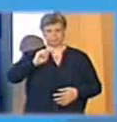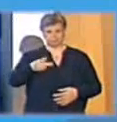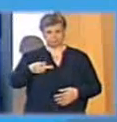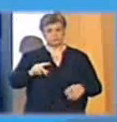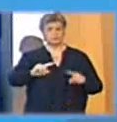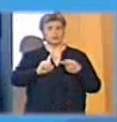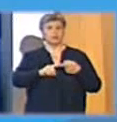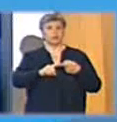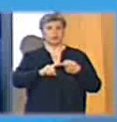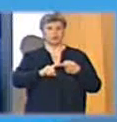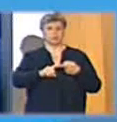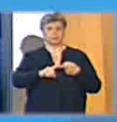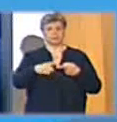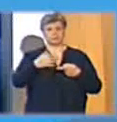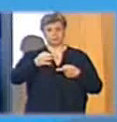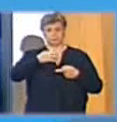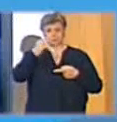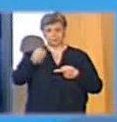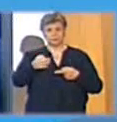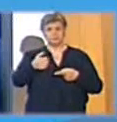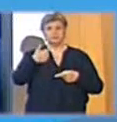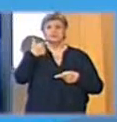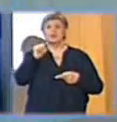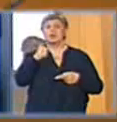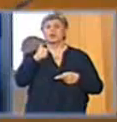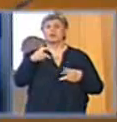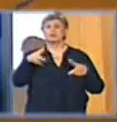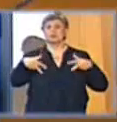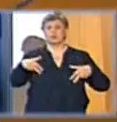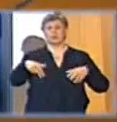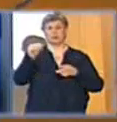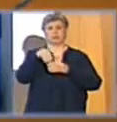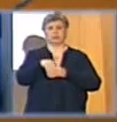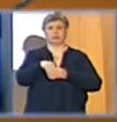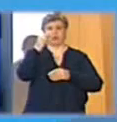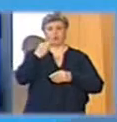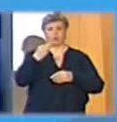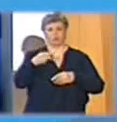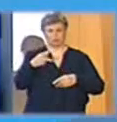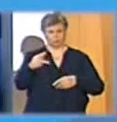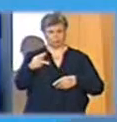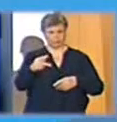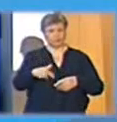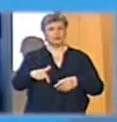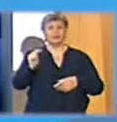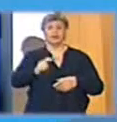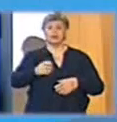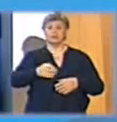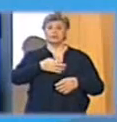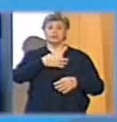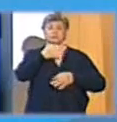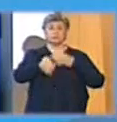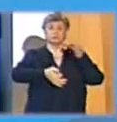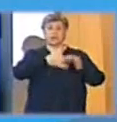όπως διατύπωσε χθες και είπε ο ίδιος ο κύριος Κουρουμπλής, ότι θα είναι στην κατεύθυνση